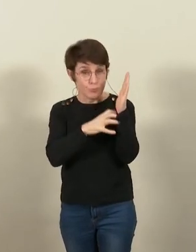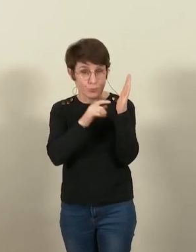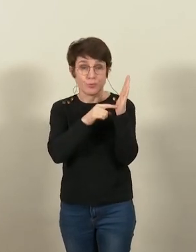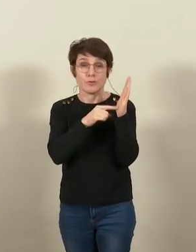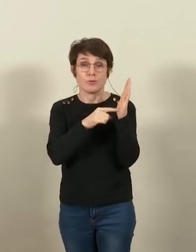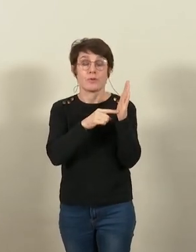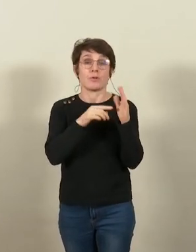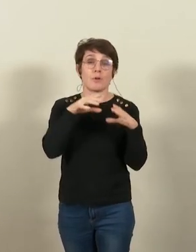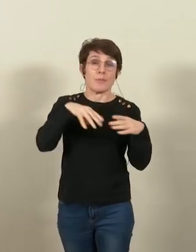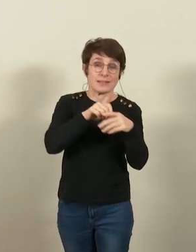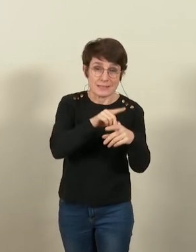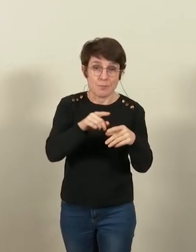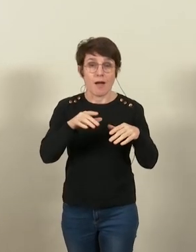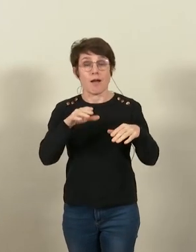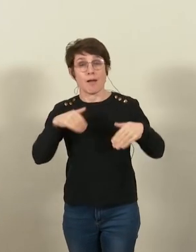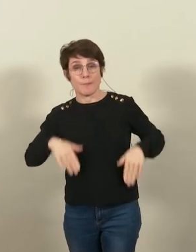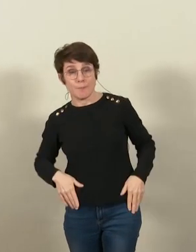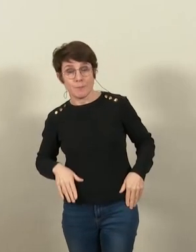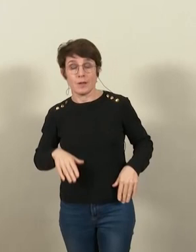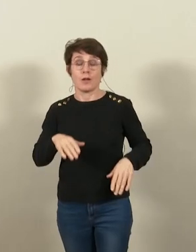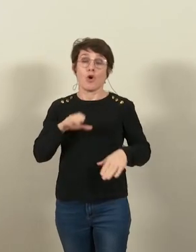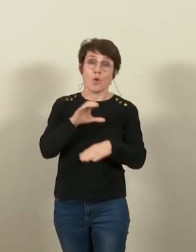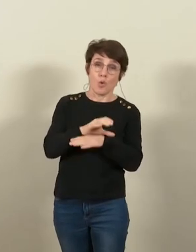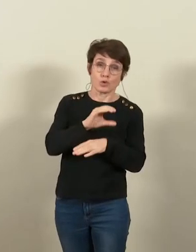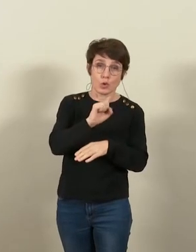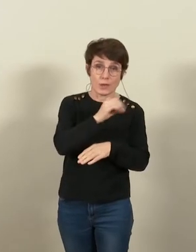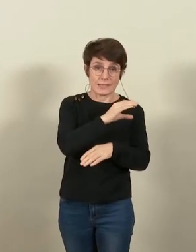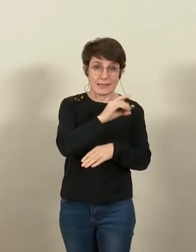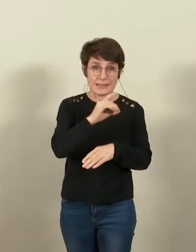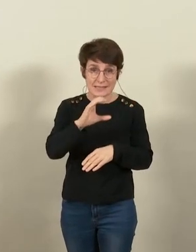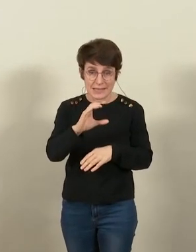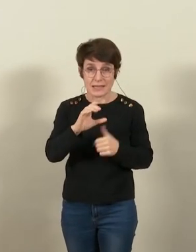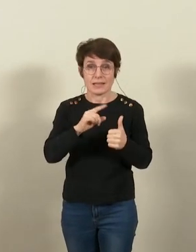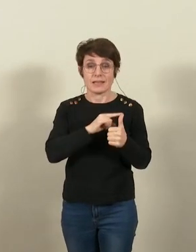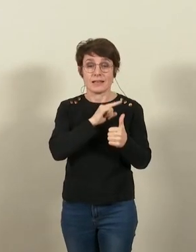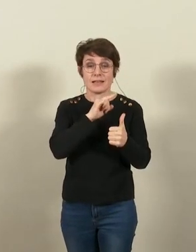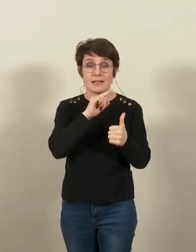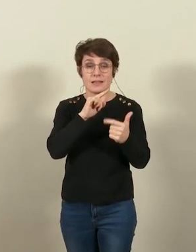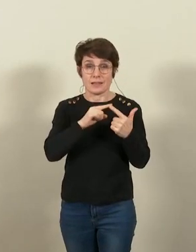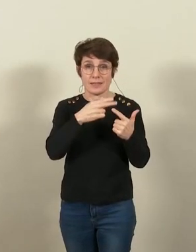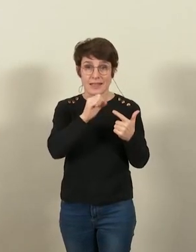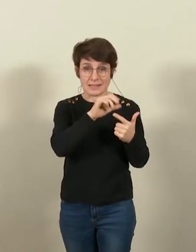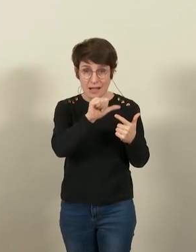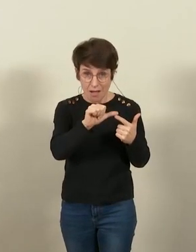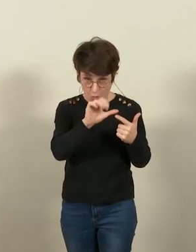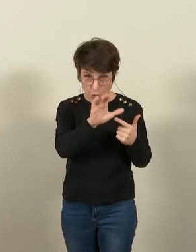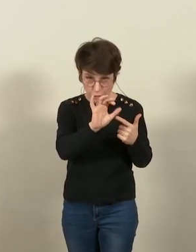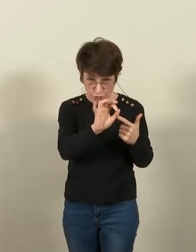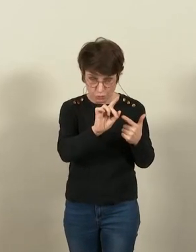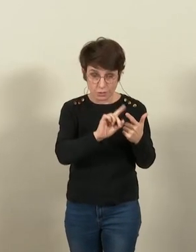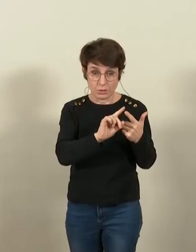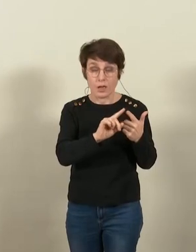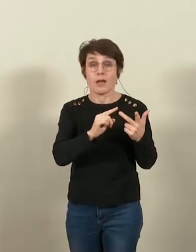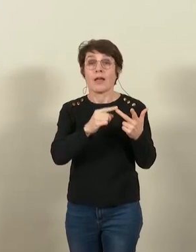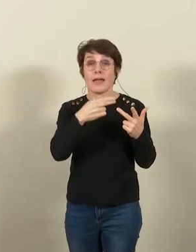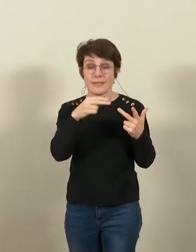s'abstient qui vote contre osddc euh euh NASA vote contre euh